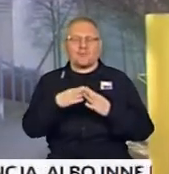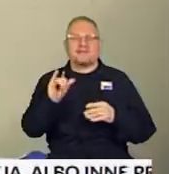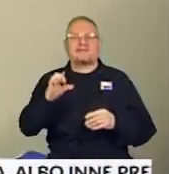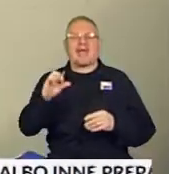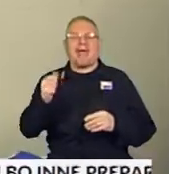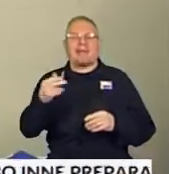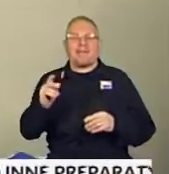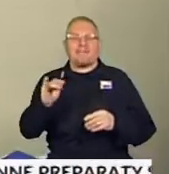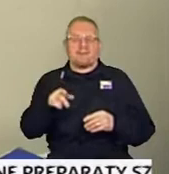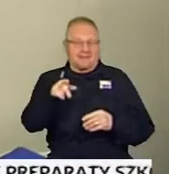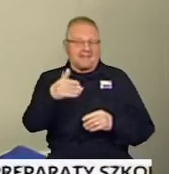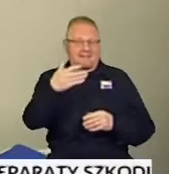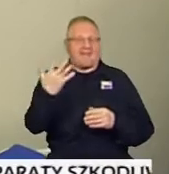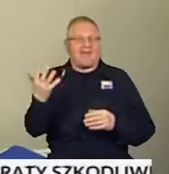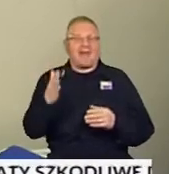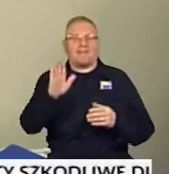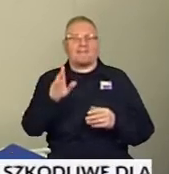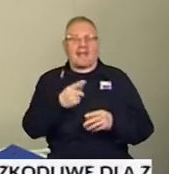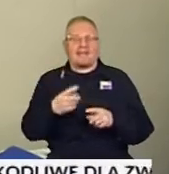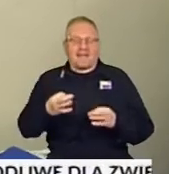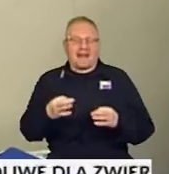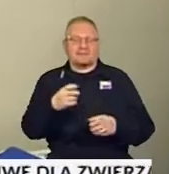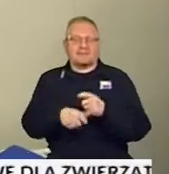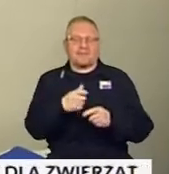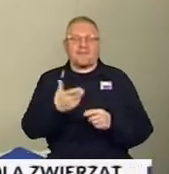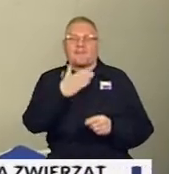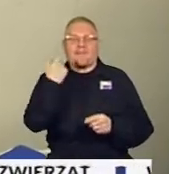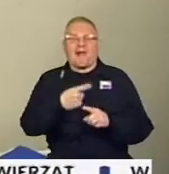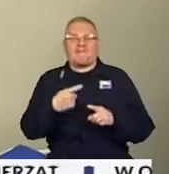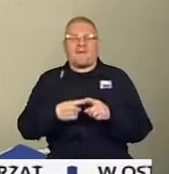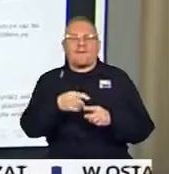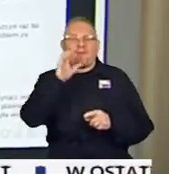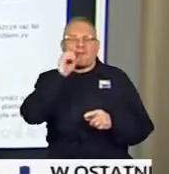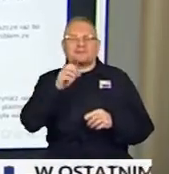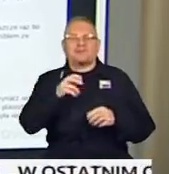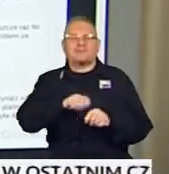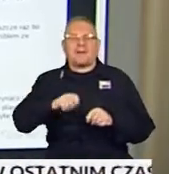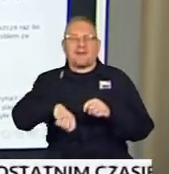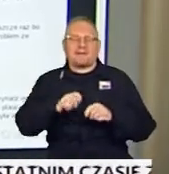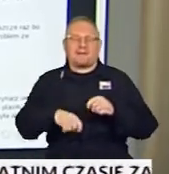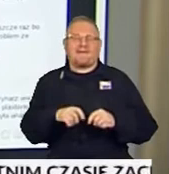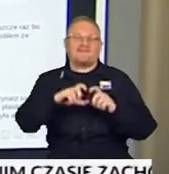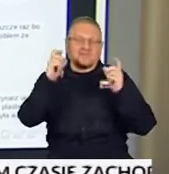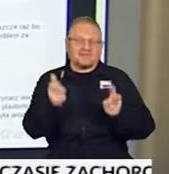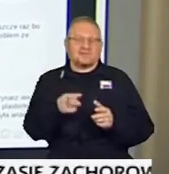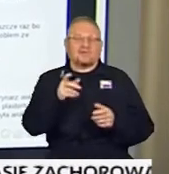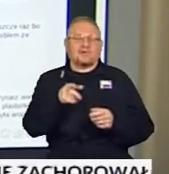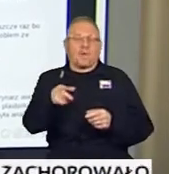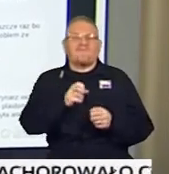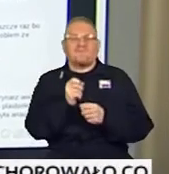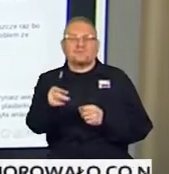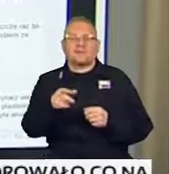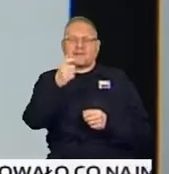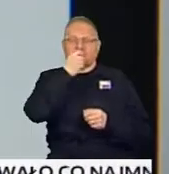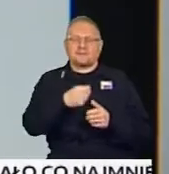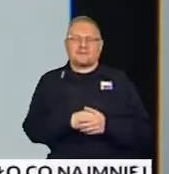sanepid. Ten niestety niewiele na tę chwilę może, bo nie ma choćby kawałka kiełbasy do zbadania. Wszyscy, którzy ją znajdowali, szybko wyrzucali do